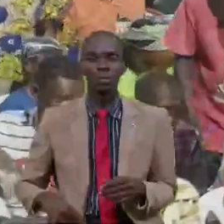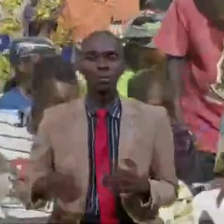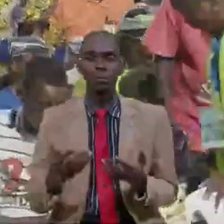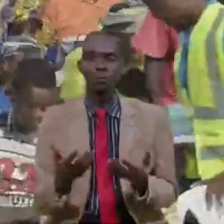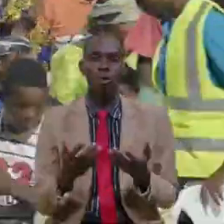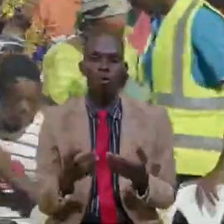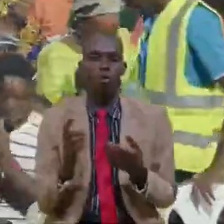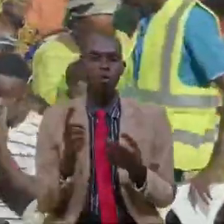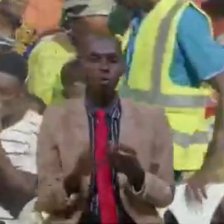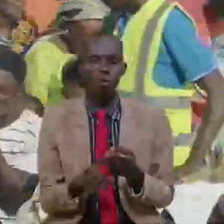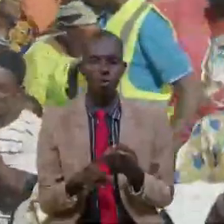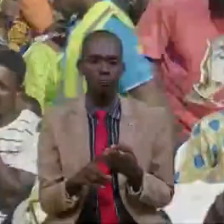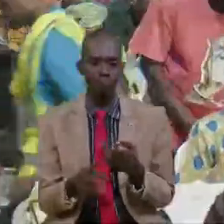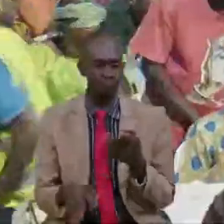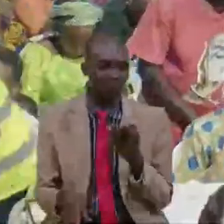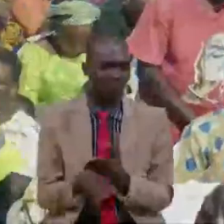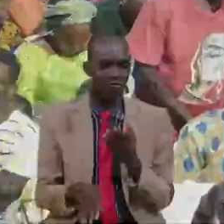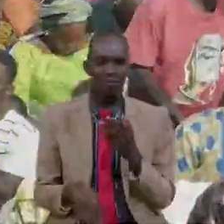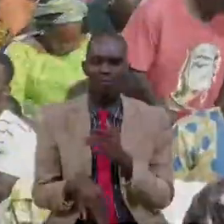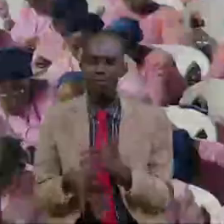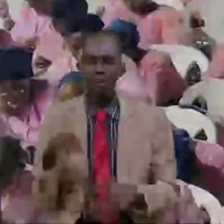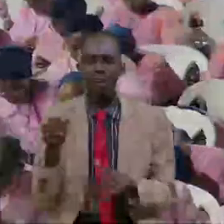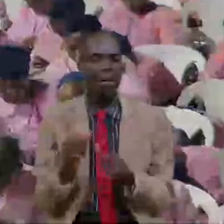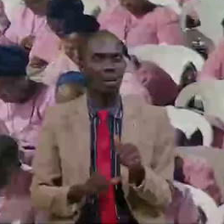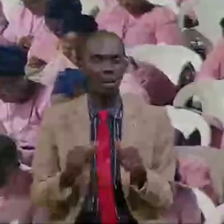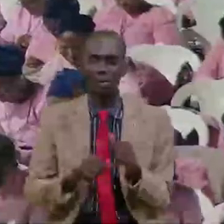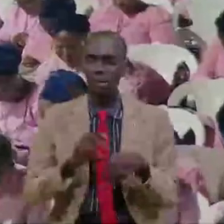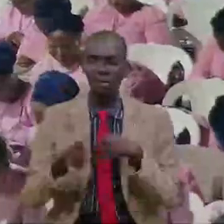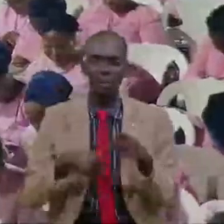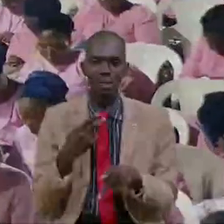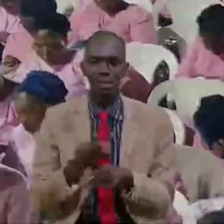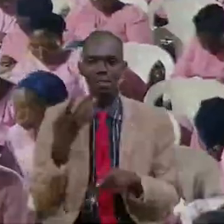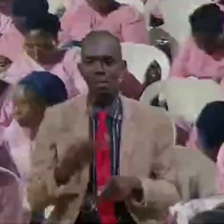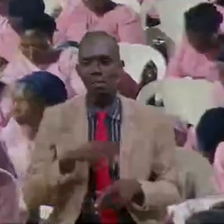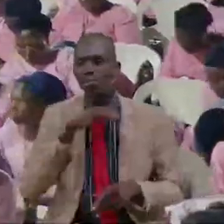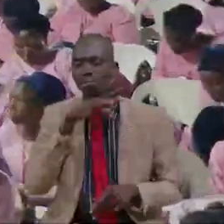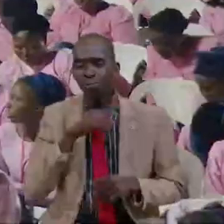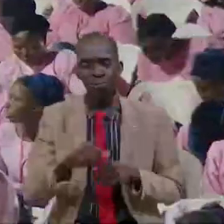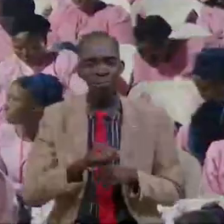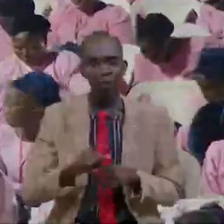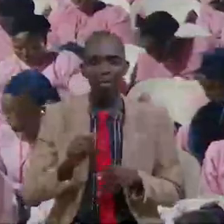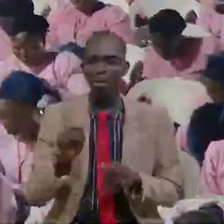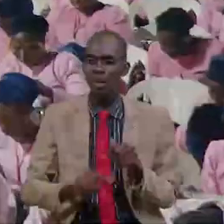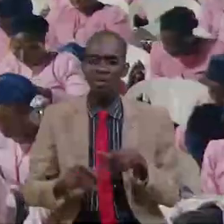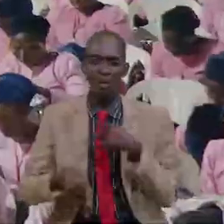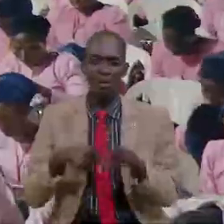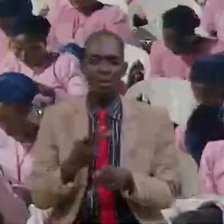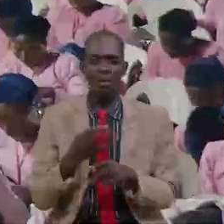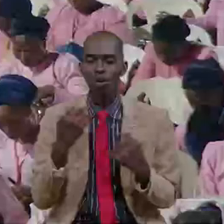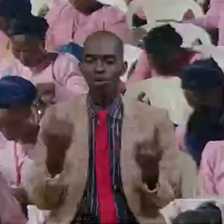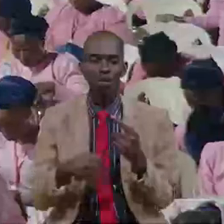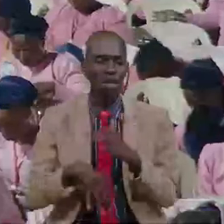Le Seigneur veut ôter toute forme de corruption, toute forme de péché de ta